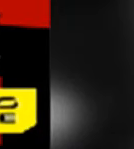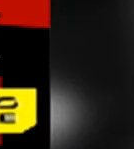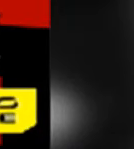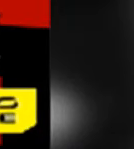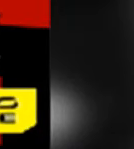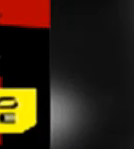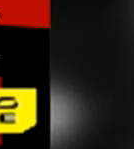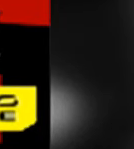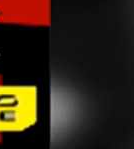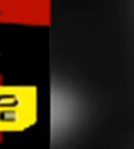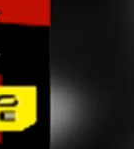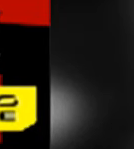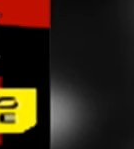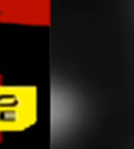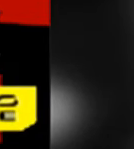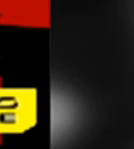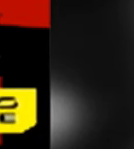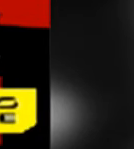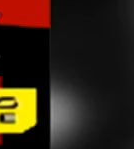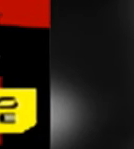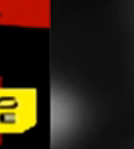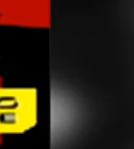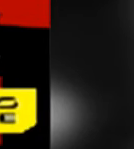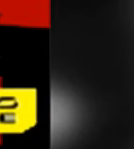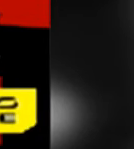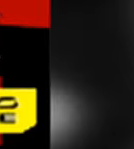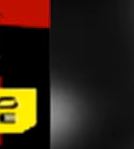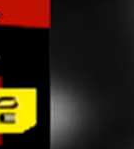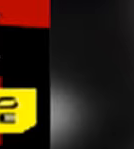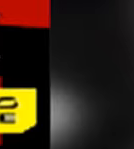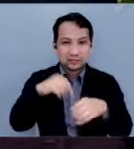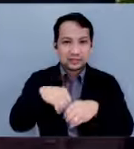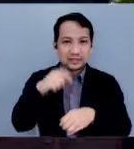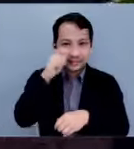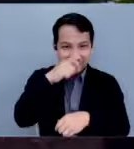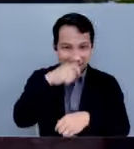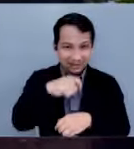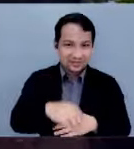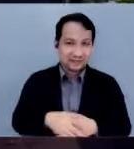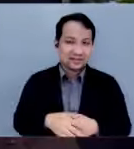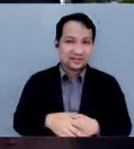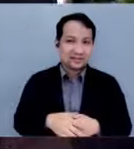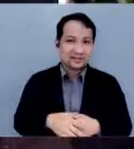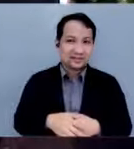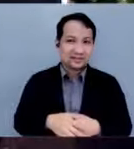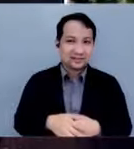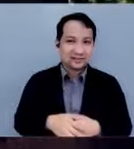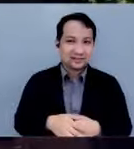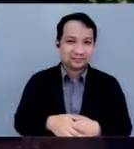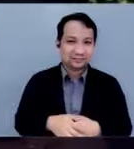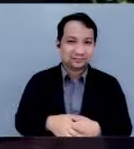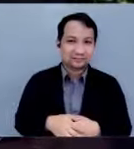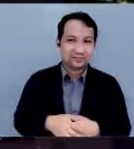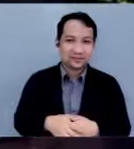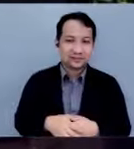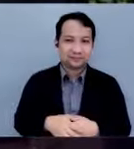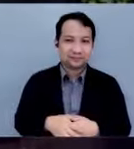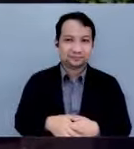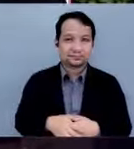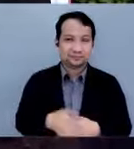na mag-perform doon sa Dubai Comedy Festival. In Tagalog! Para sa mga kababayan natin dyan sa